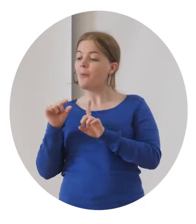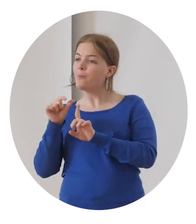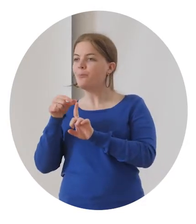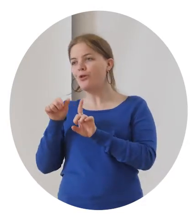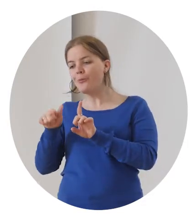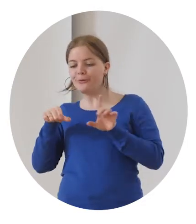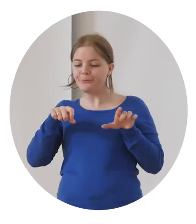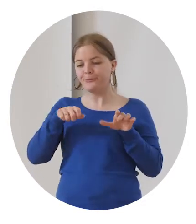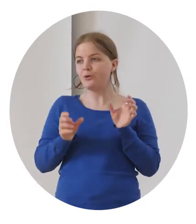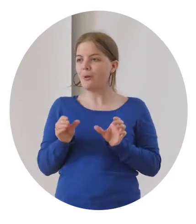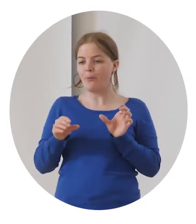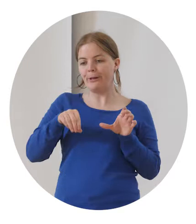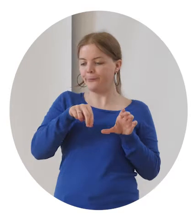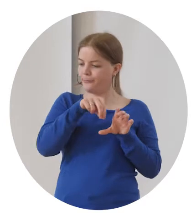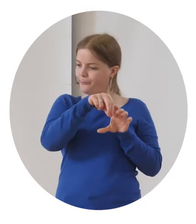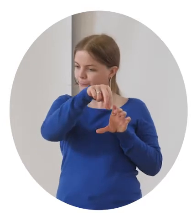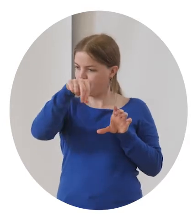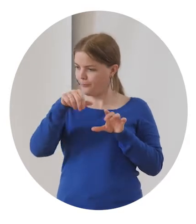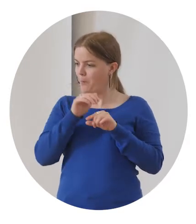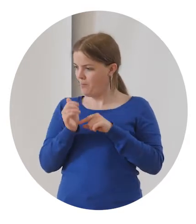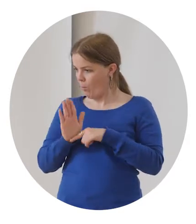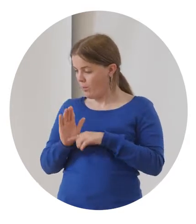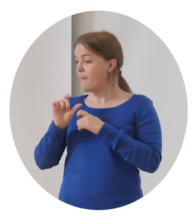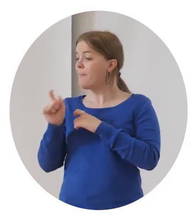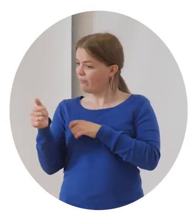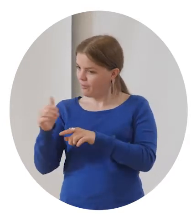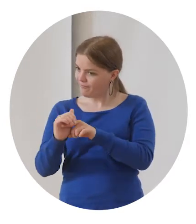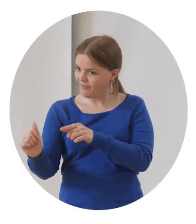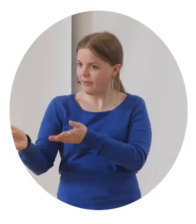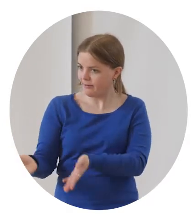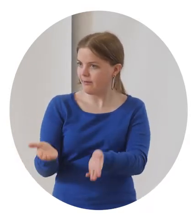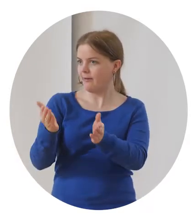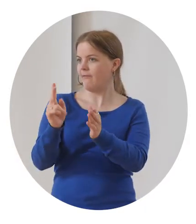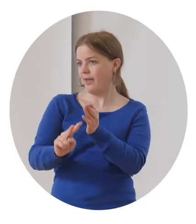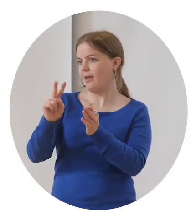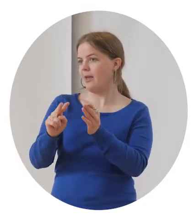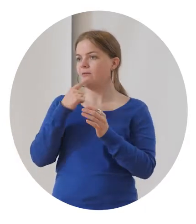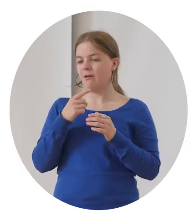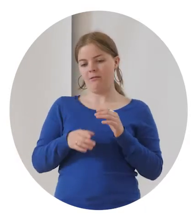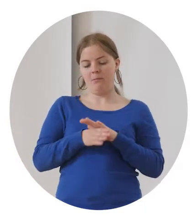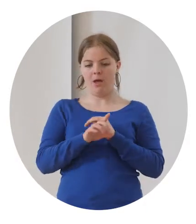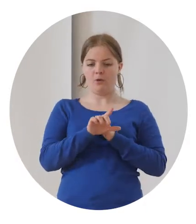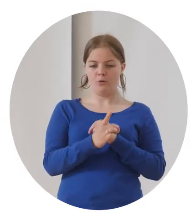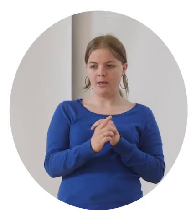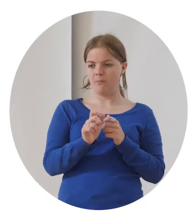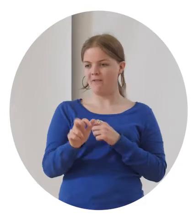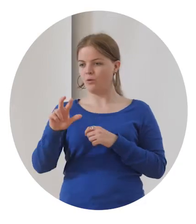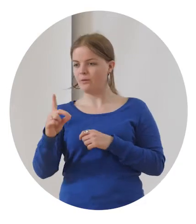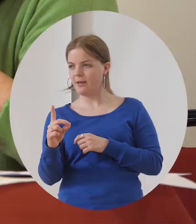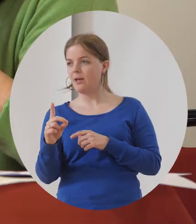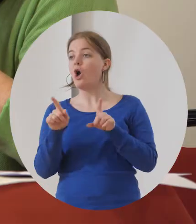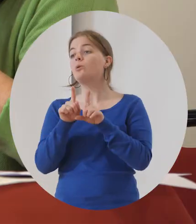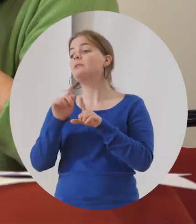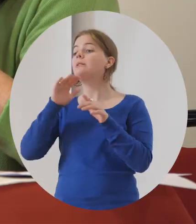Playmobil avant de le faire soi-même en action au niveau moteur. Là, on est dans le passage à la 2 dimensions, à la